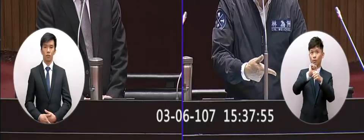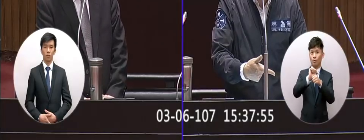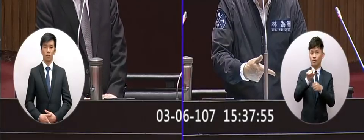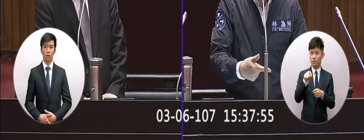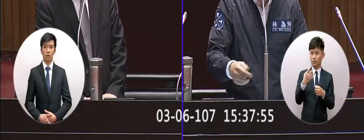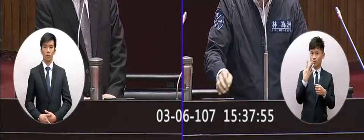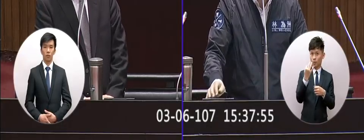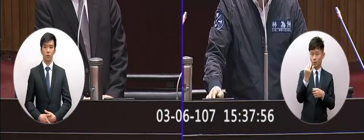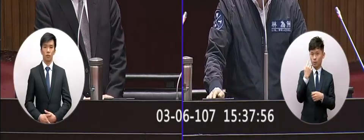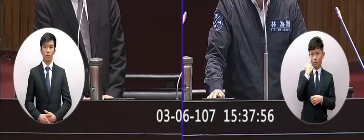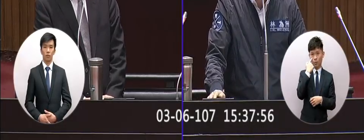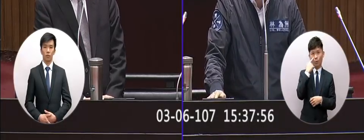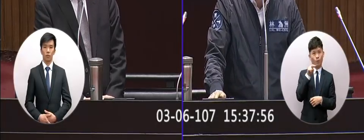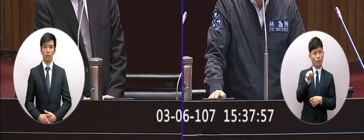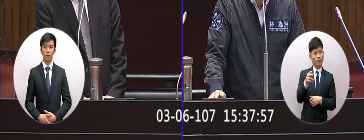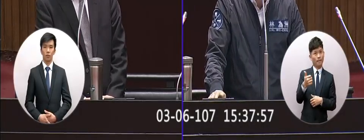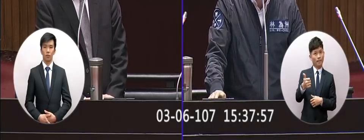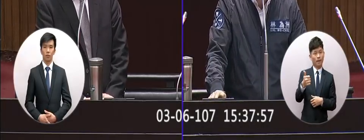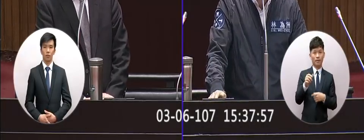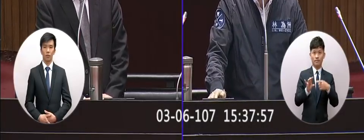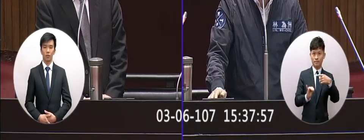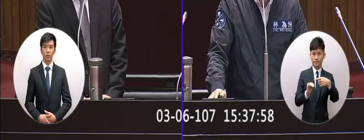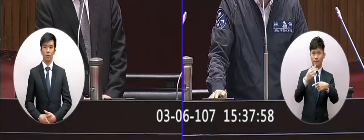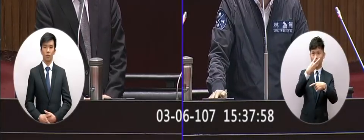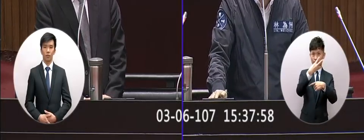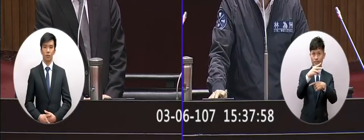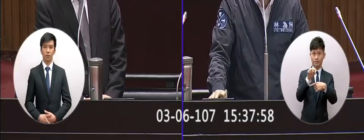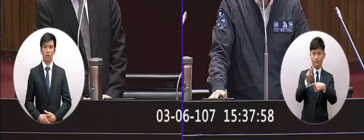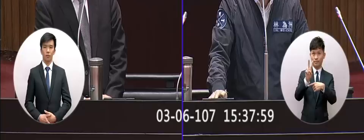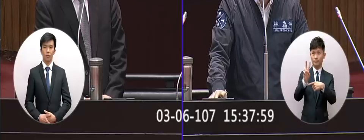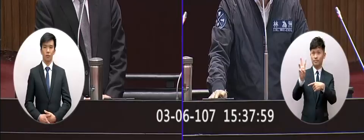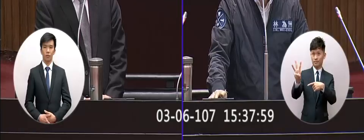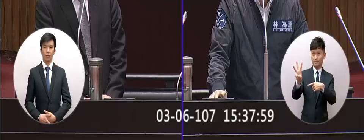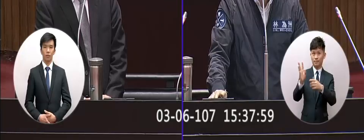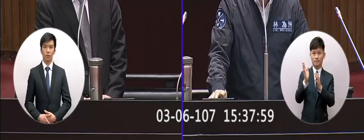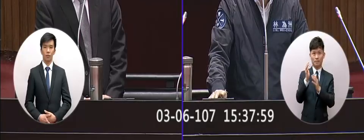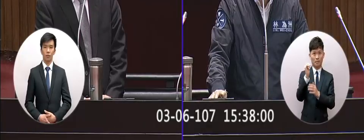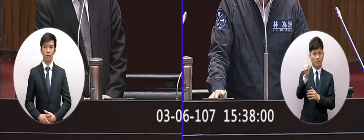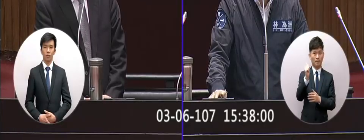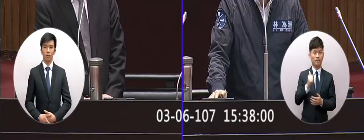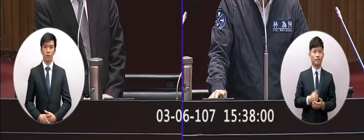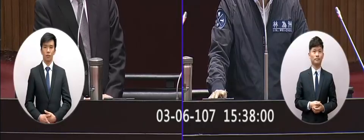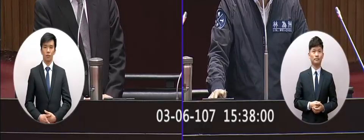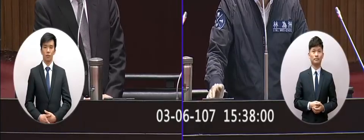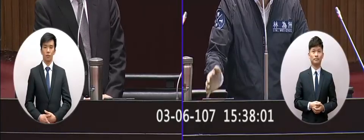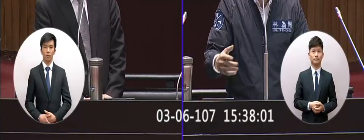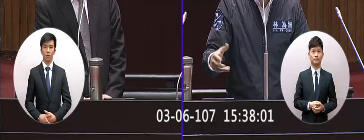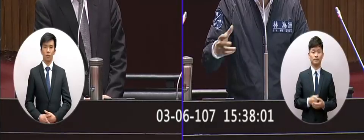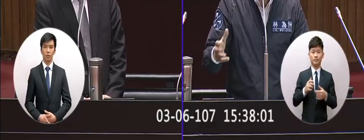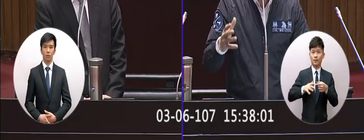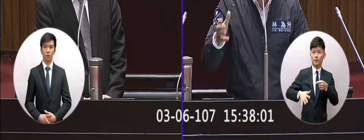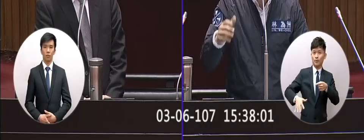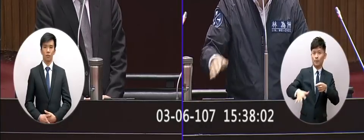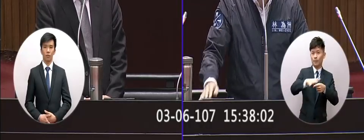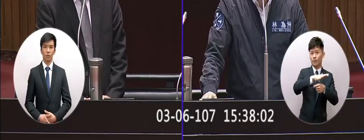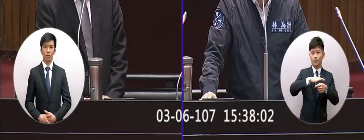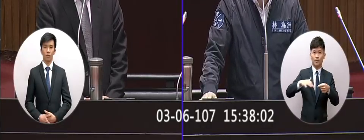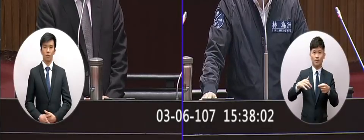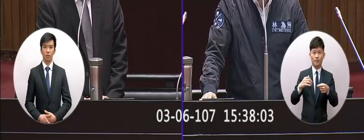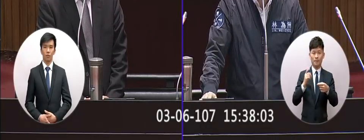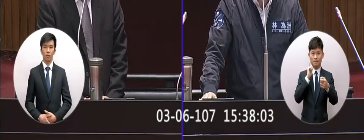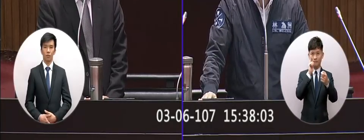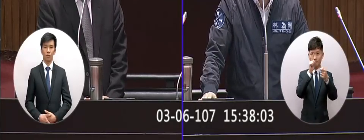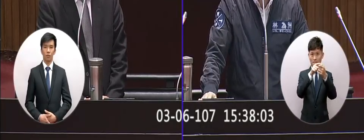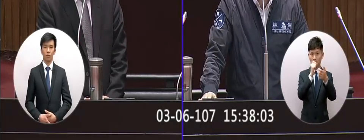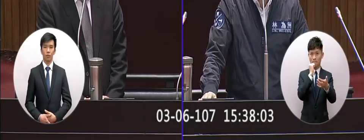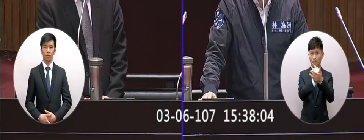字是很令人羡慕的，3.23%，是我们全国想要达到的标